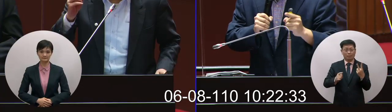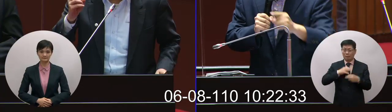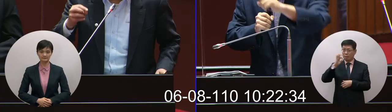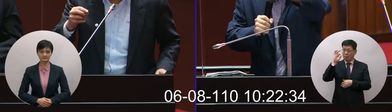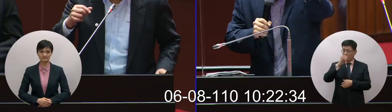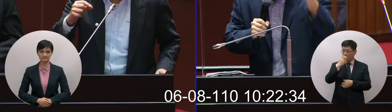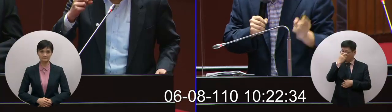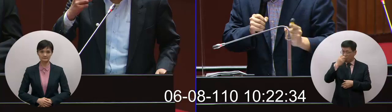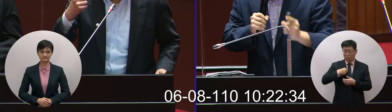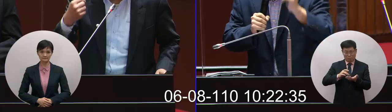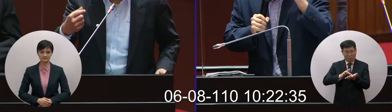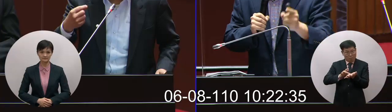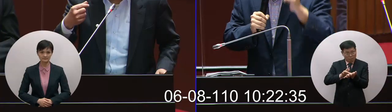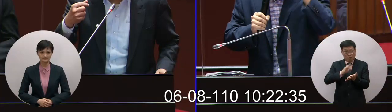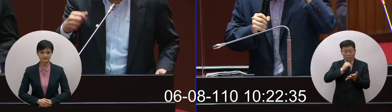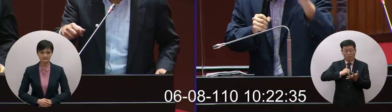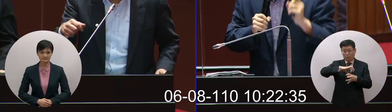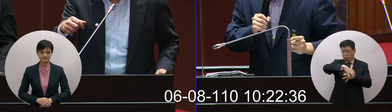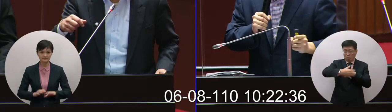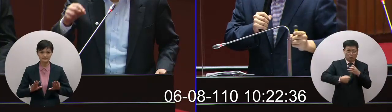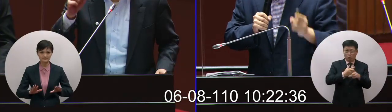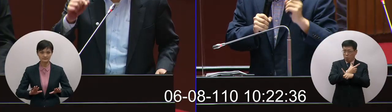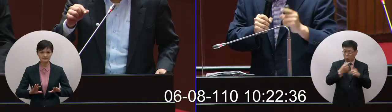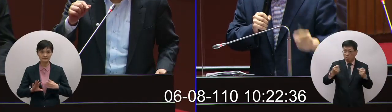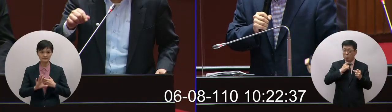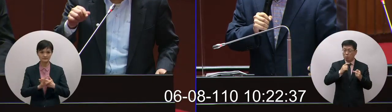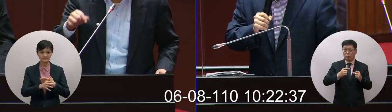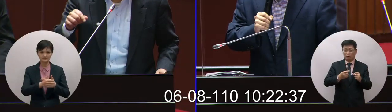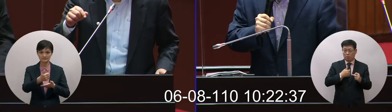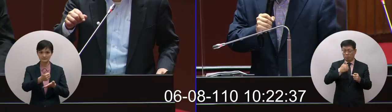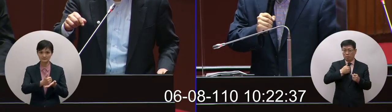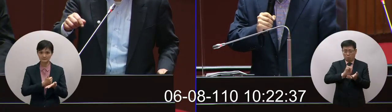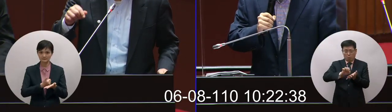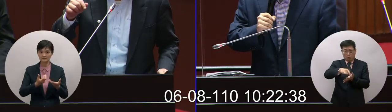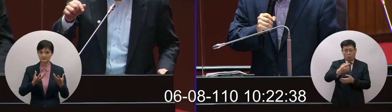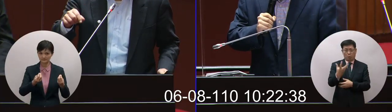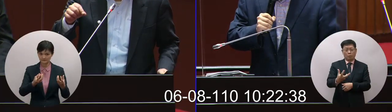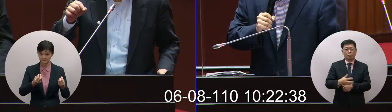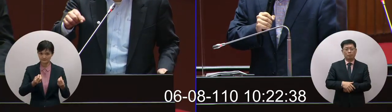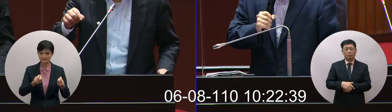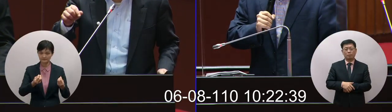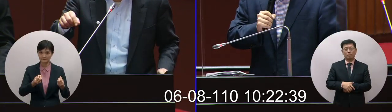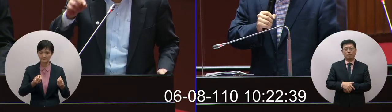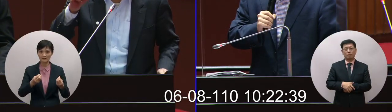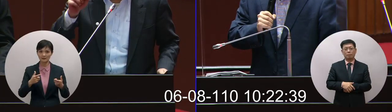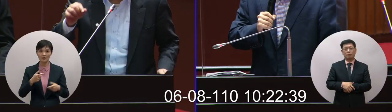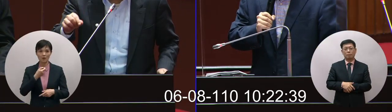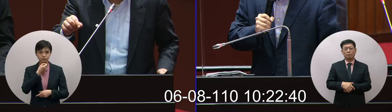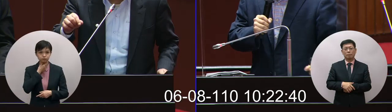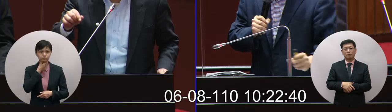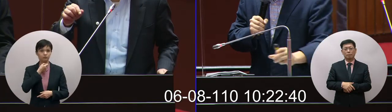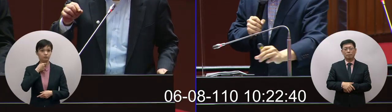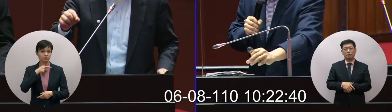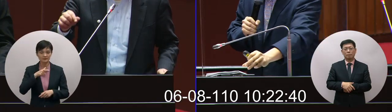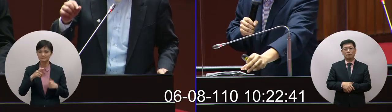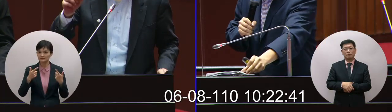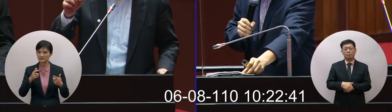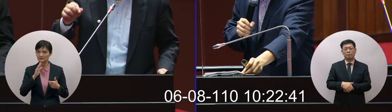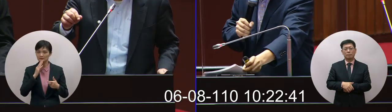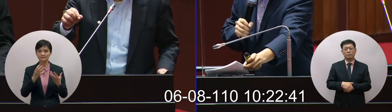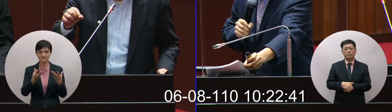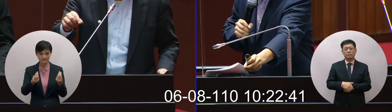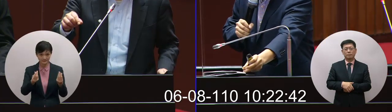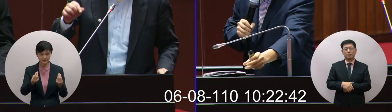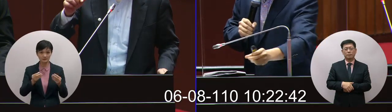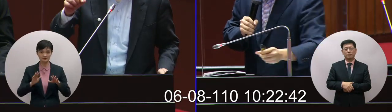筛试剂，就是全世界在疫苗来之前，大家都在使用这个东西啊， 并不是愿意，不是现在没有，所以我们现在